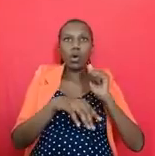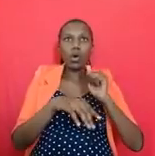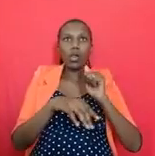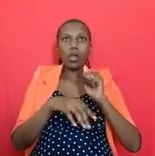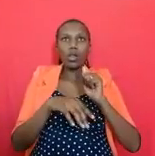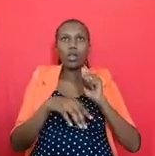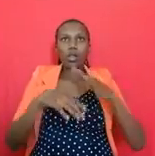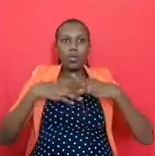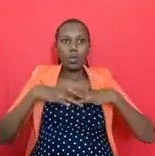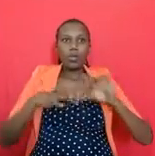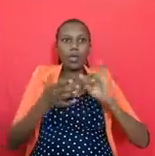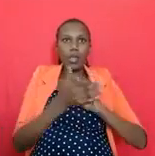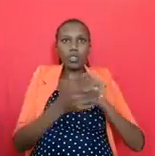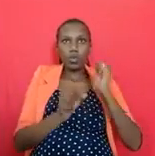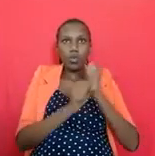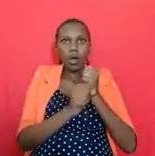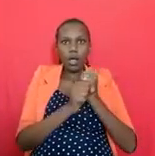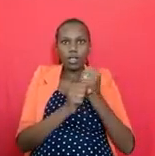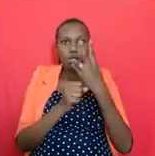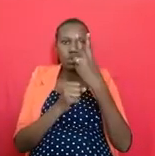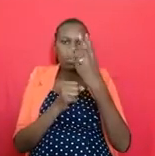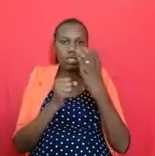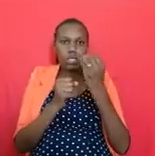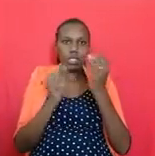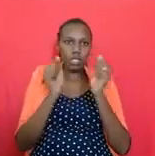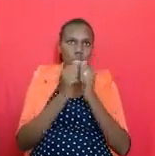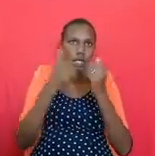aria othe maratungatire